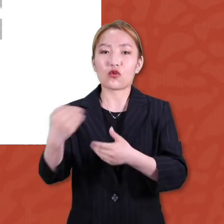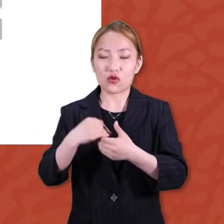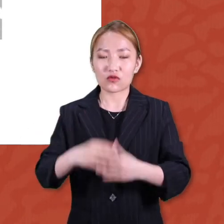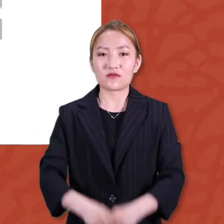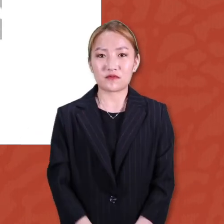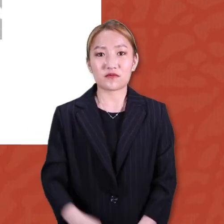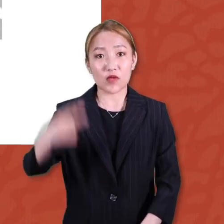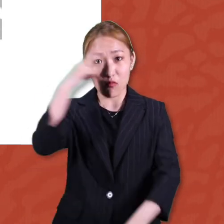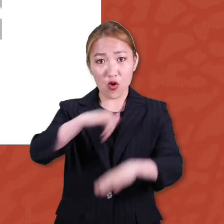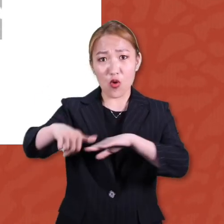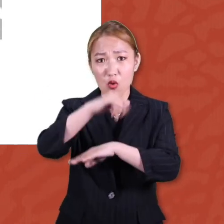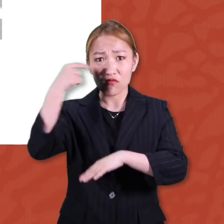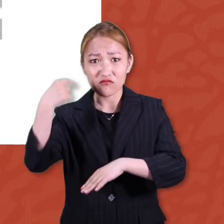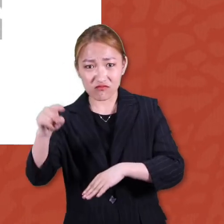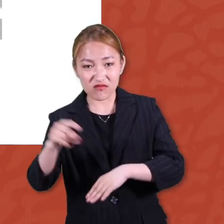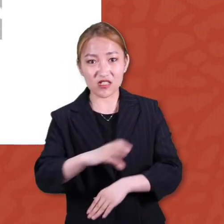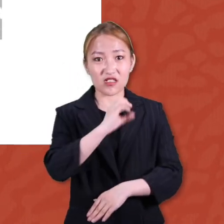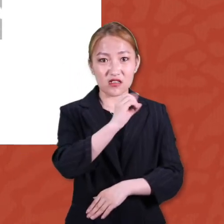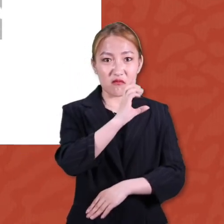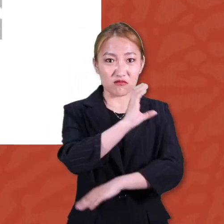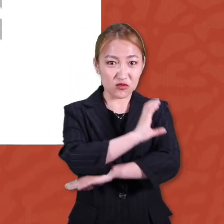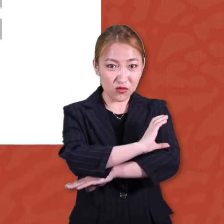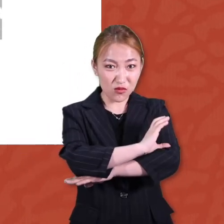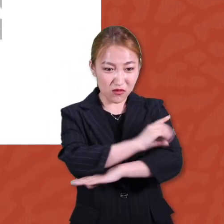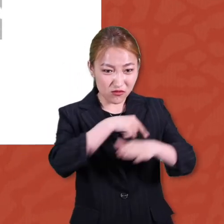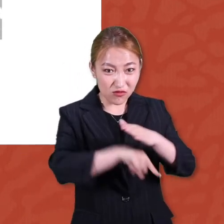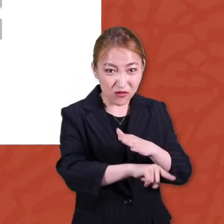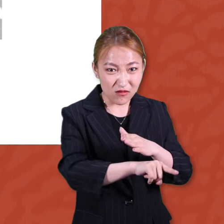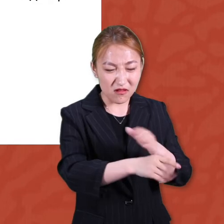Польш улсад интеграциас тэгш хамруулалт руу хэрхэн шилжих вэ?